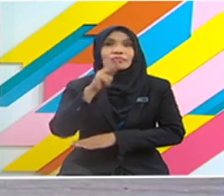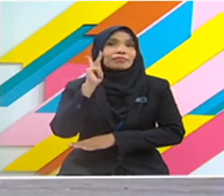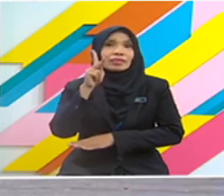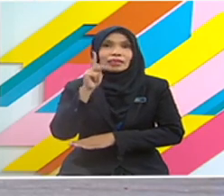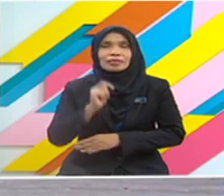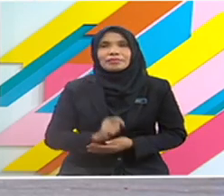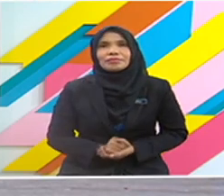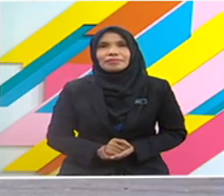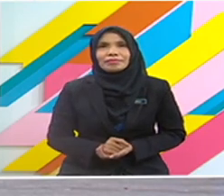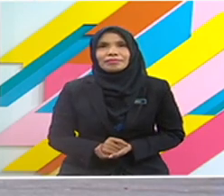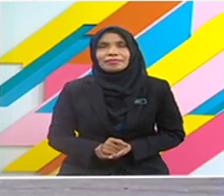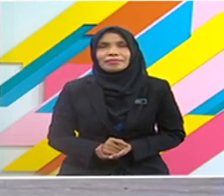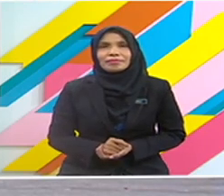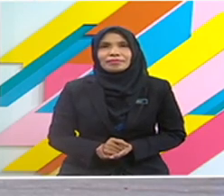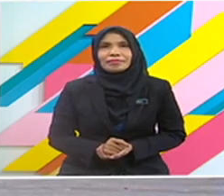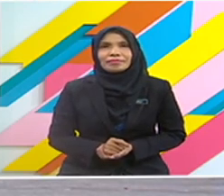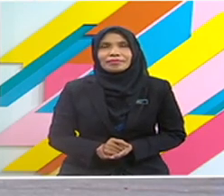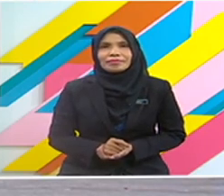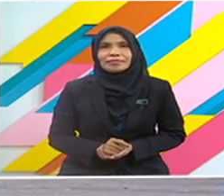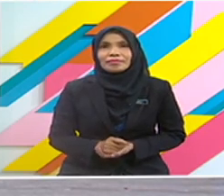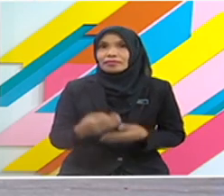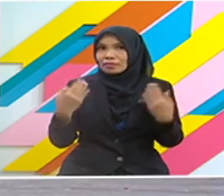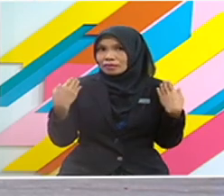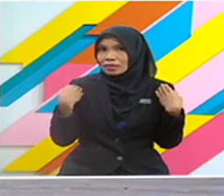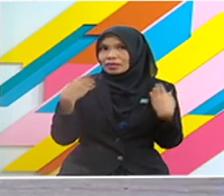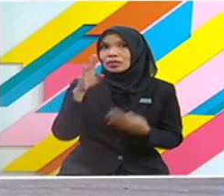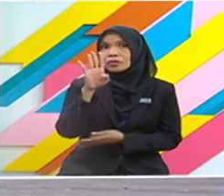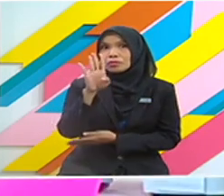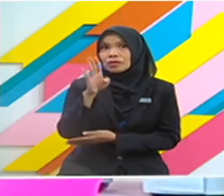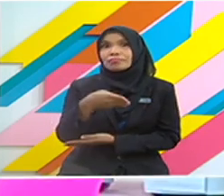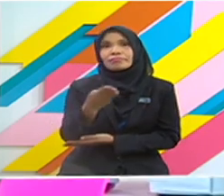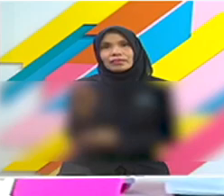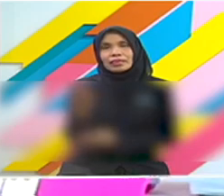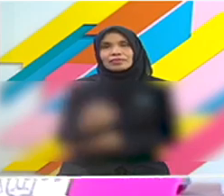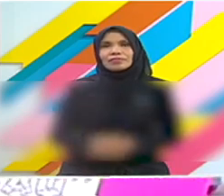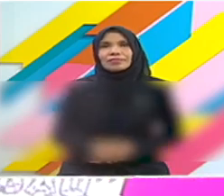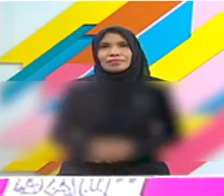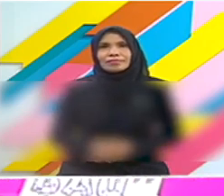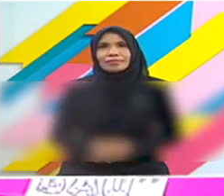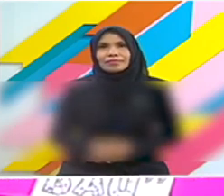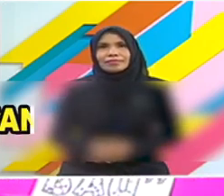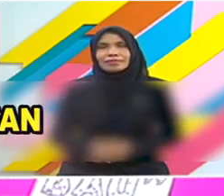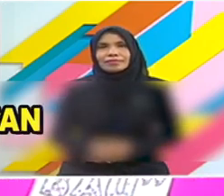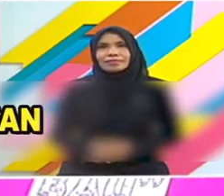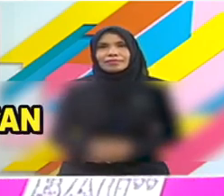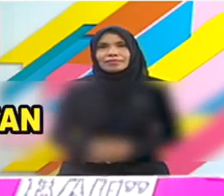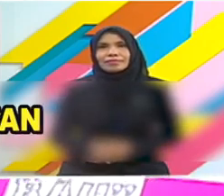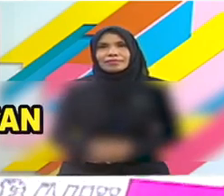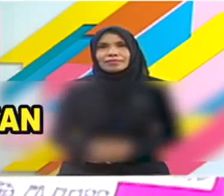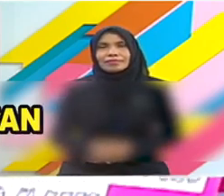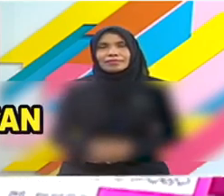ada di depan empat ni. Ya, betul. Kak Rina sentuh satu-satu. Ya, betul. Baik. Kita mulakan yang ni.